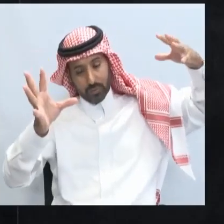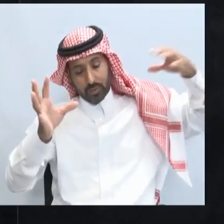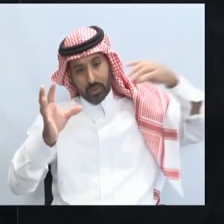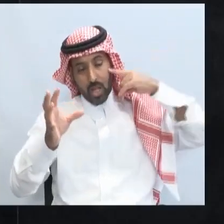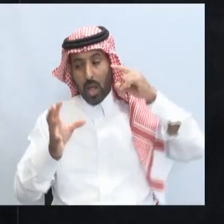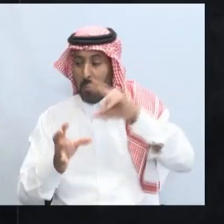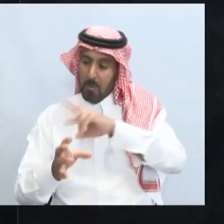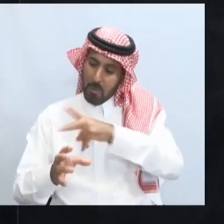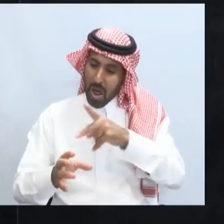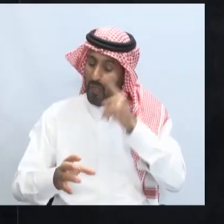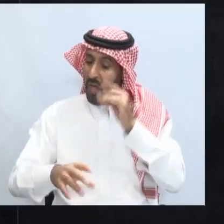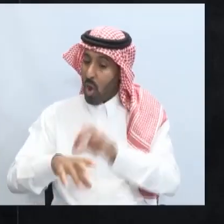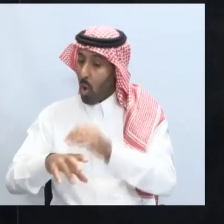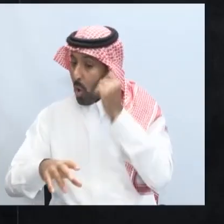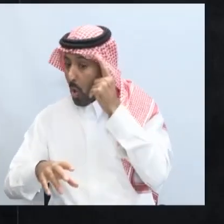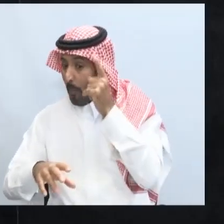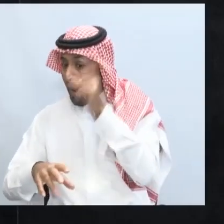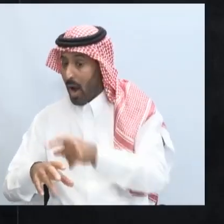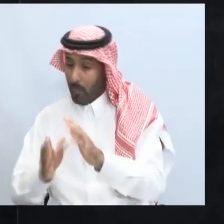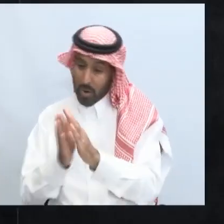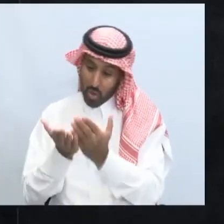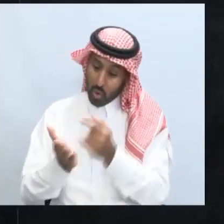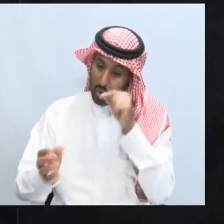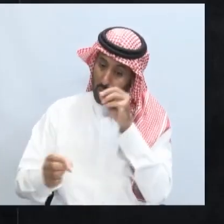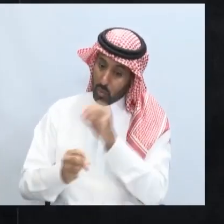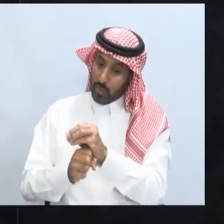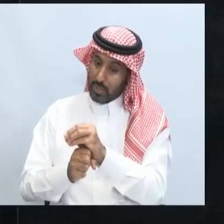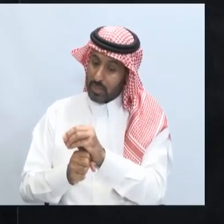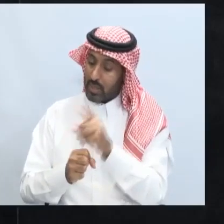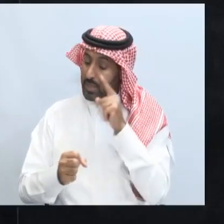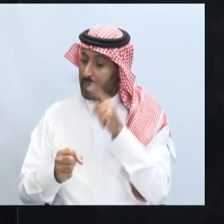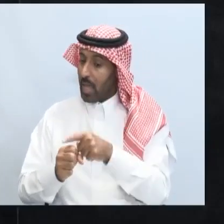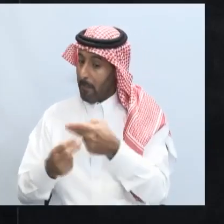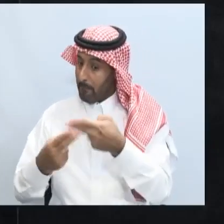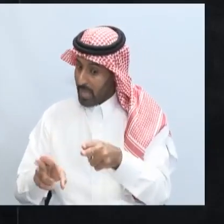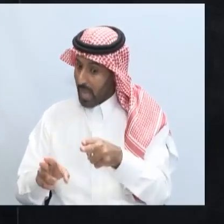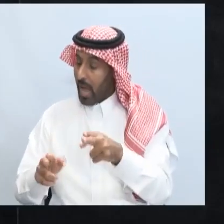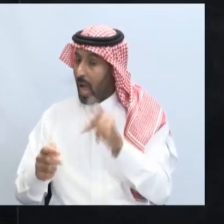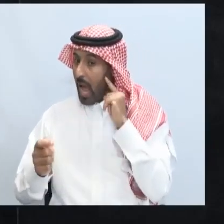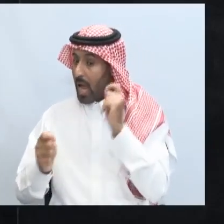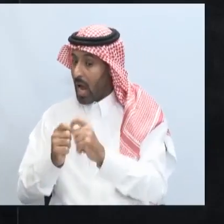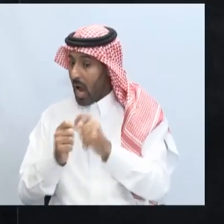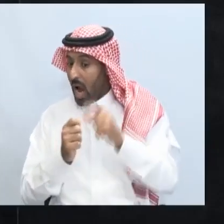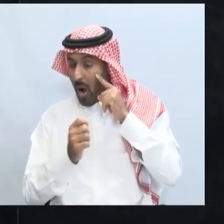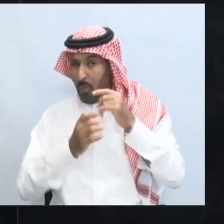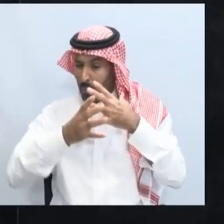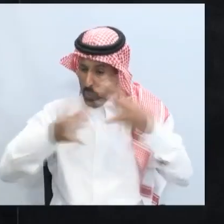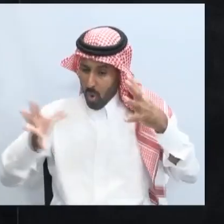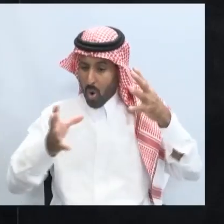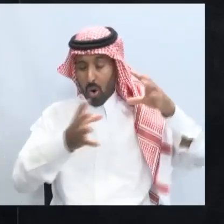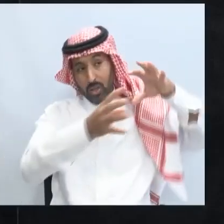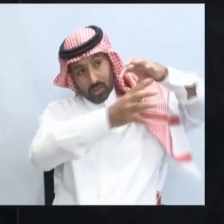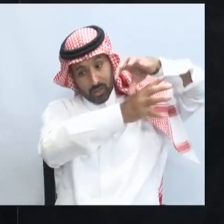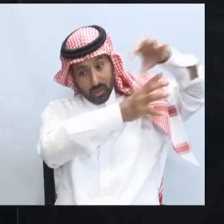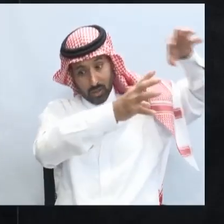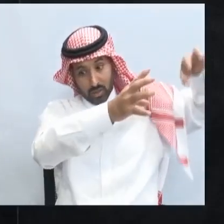العلماء او بعض المراجع بعض الكتب تقول بانها هي منبع او هو المكان كان التي بدا